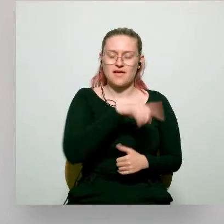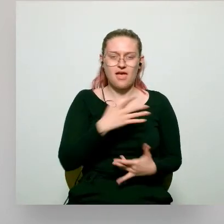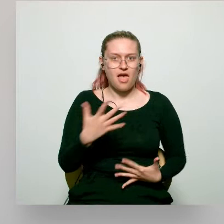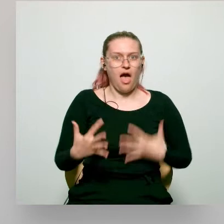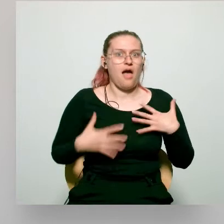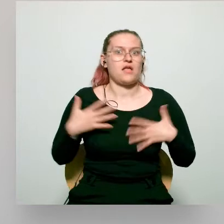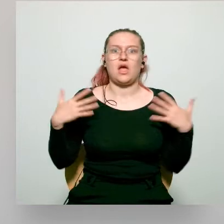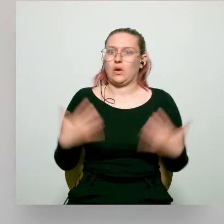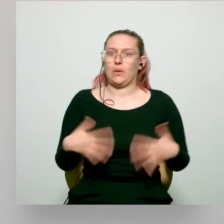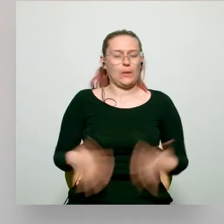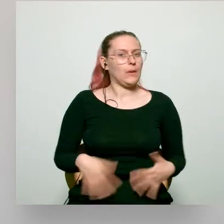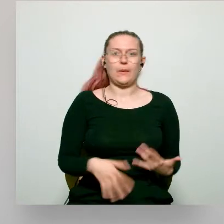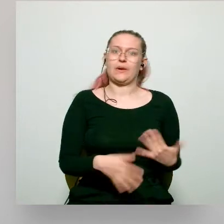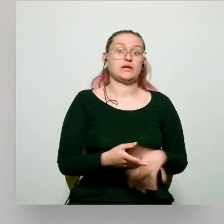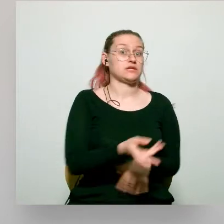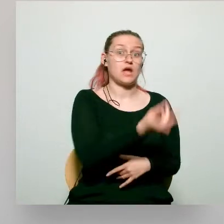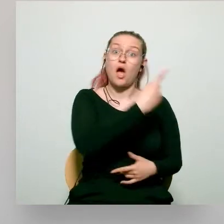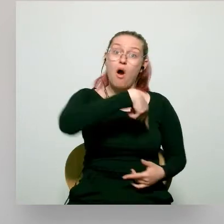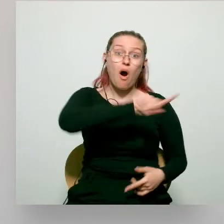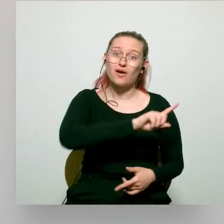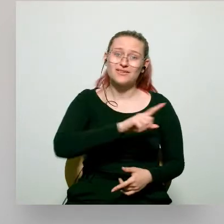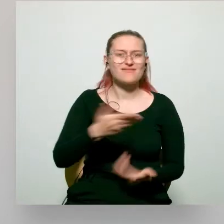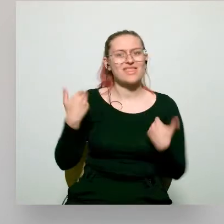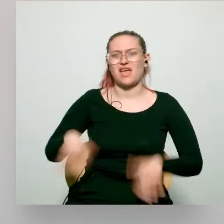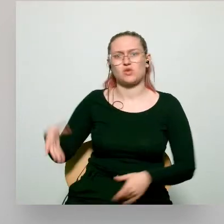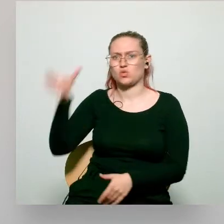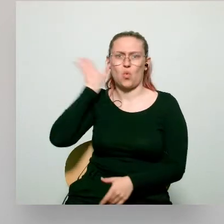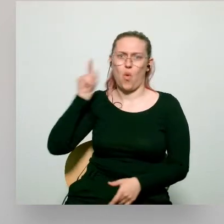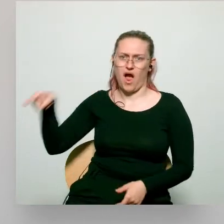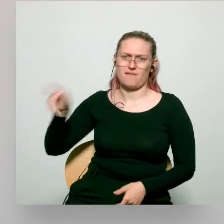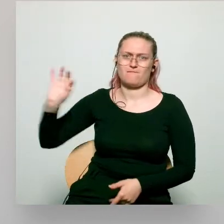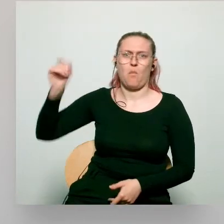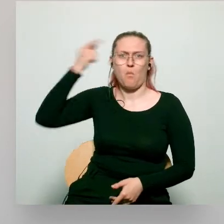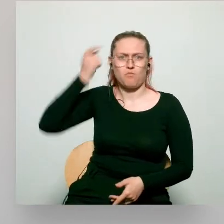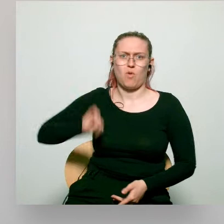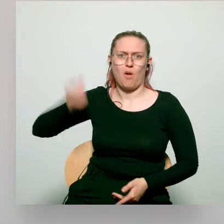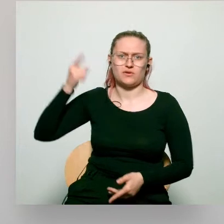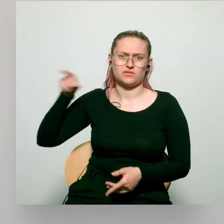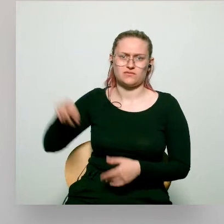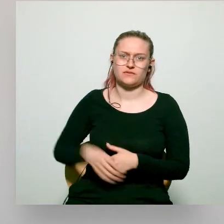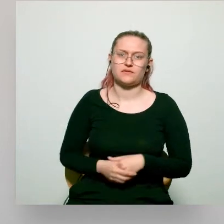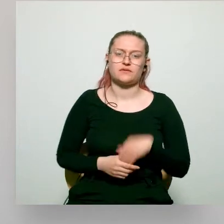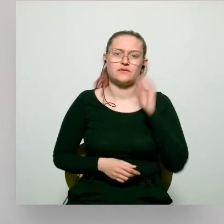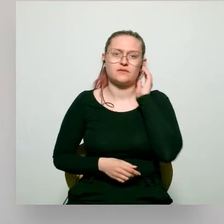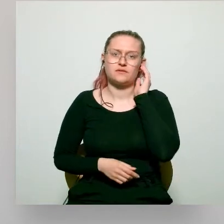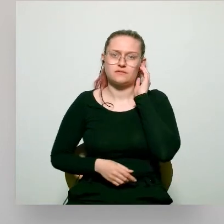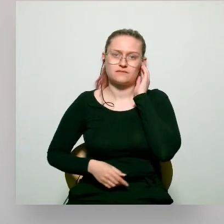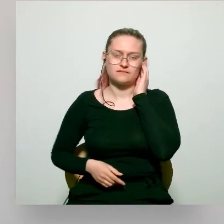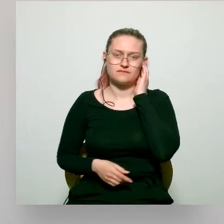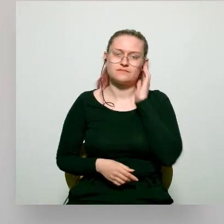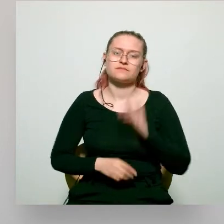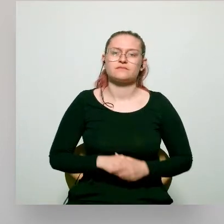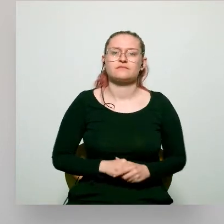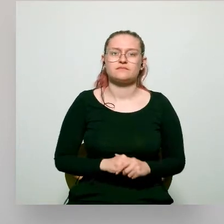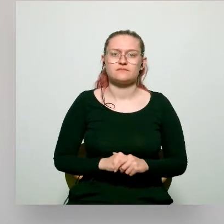mają gdzieś te pomysły ukraińskich intelektualistów, że po prostu nie chcą się być